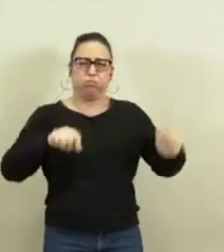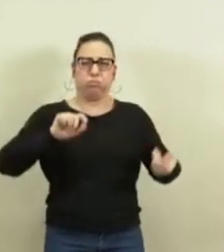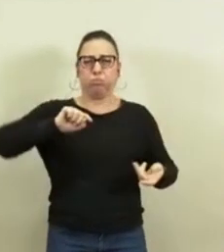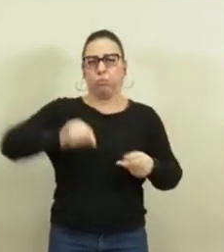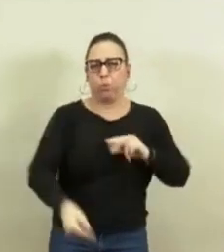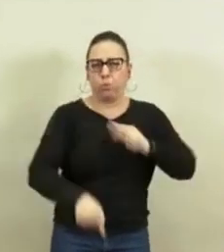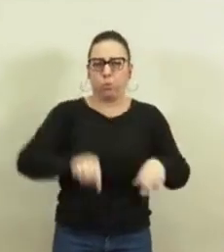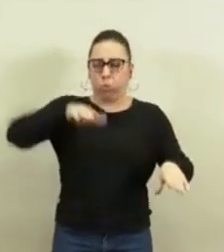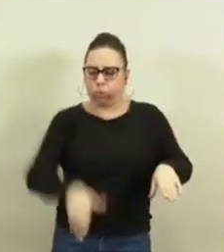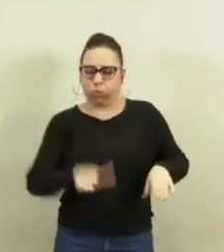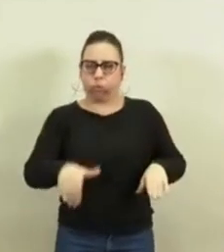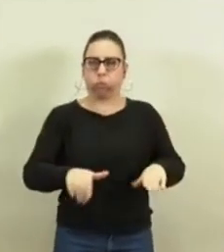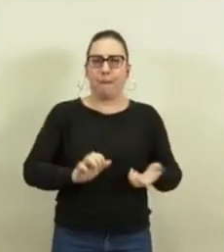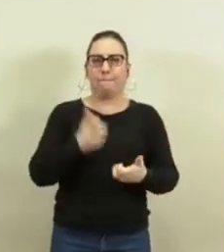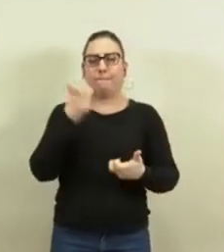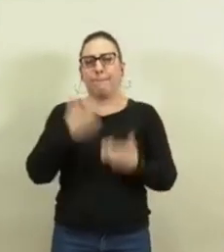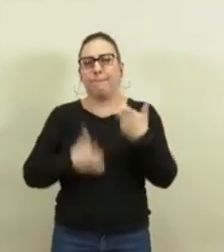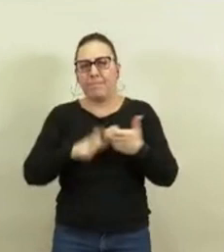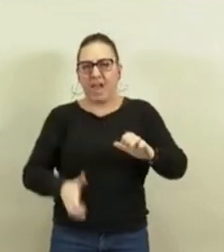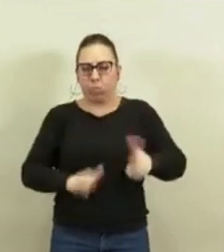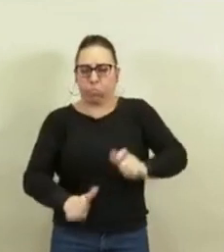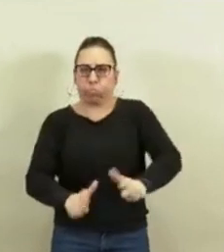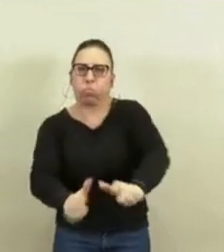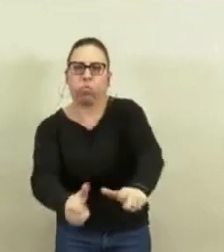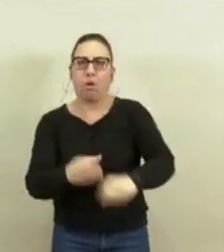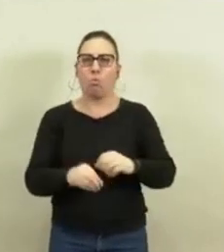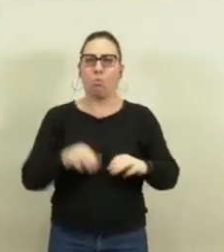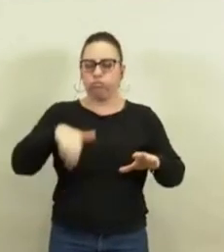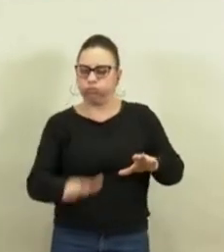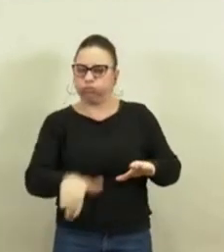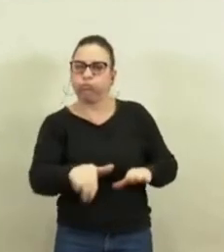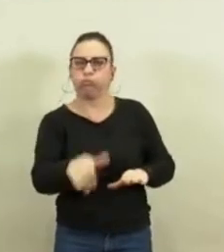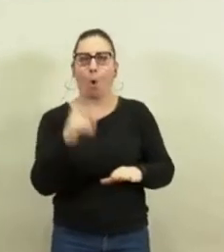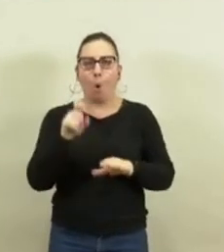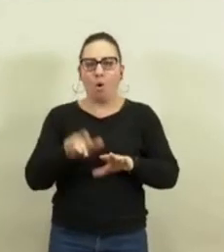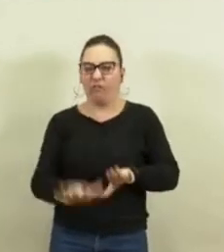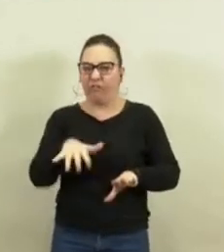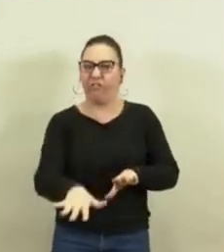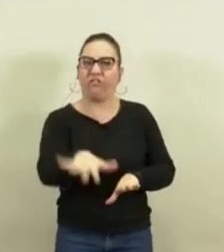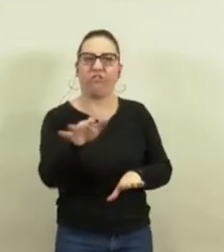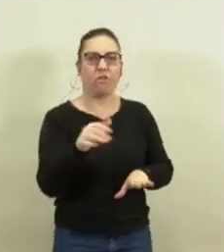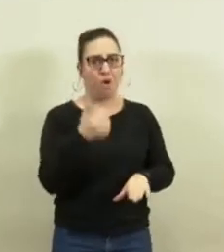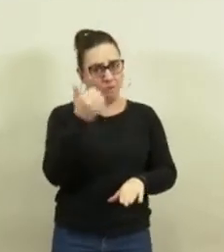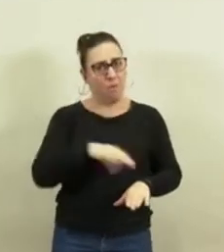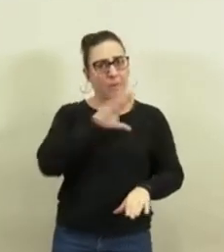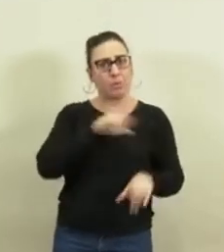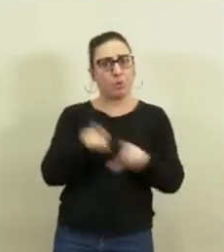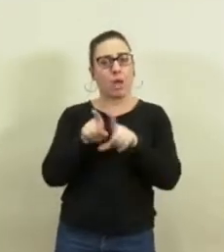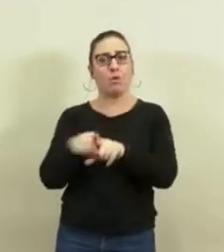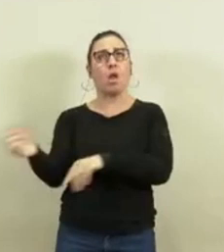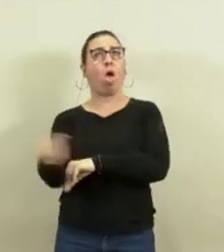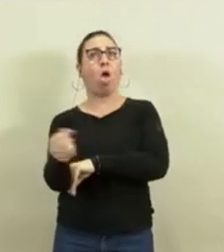chaussée, de pavés démis, d'aspérité de la voirie. Je vous rappelle que vous avez une responsabilité directe dans cet abandon.